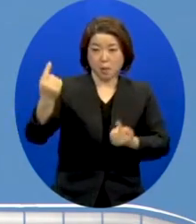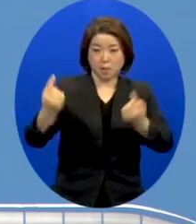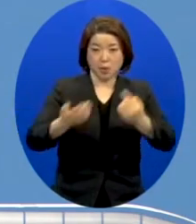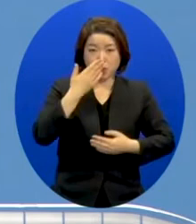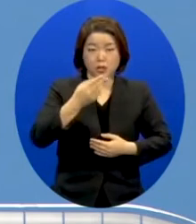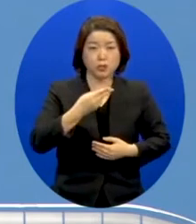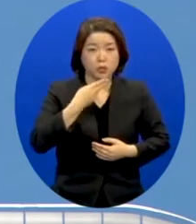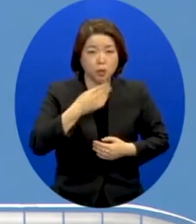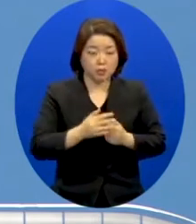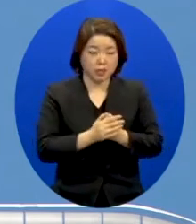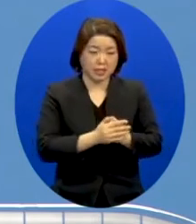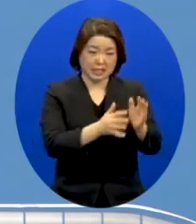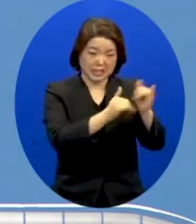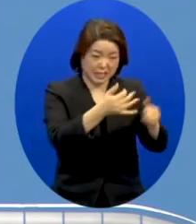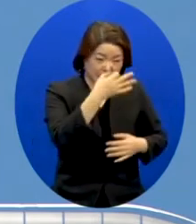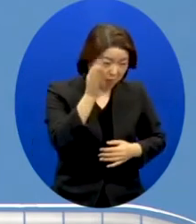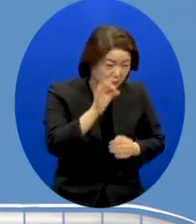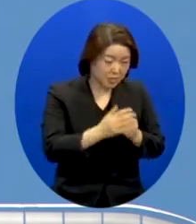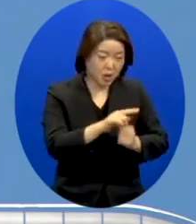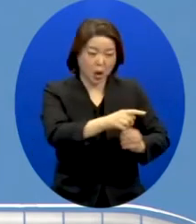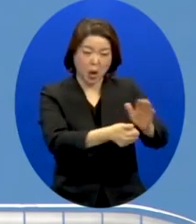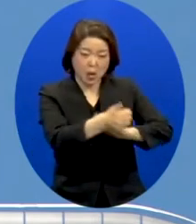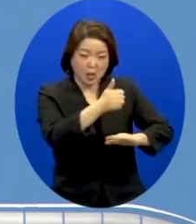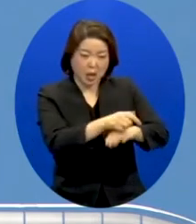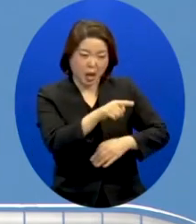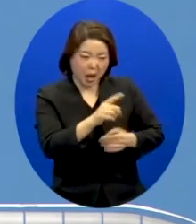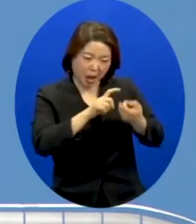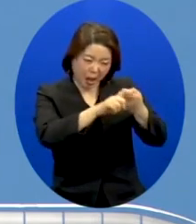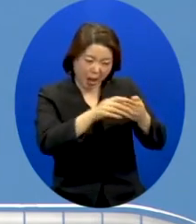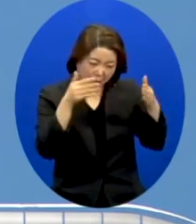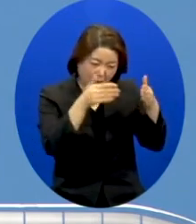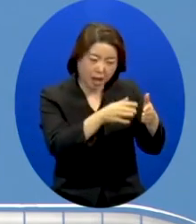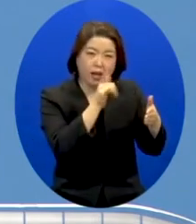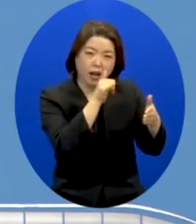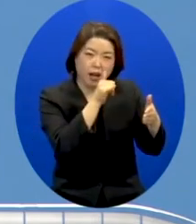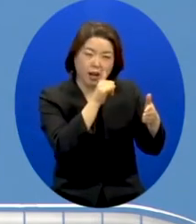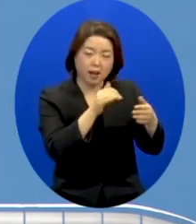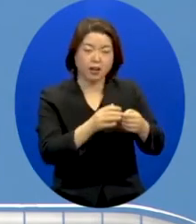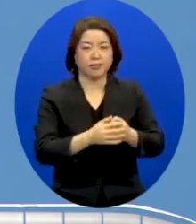사람의 인정과 성공의 10년 했던 거죠